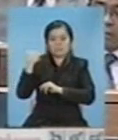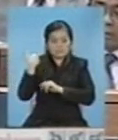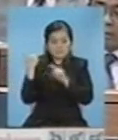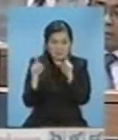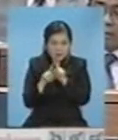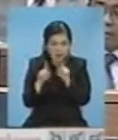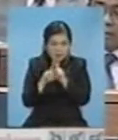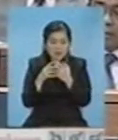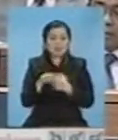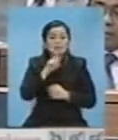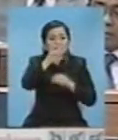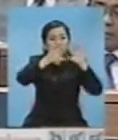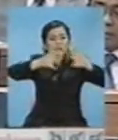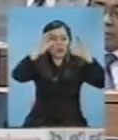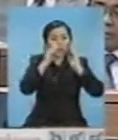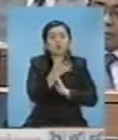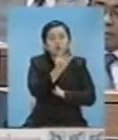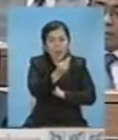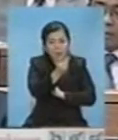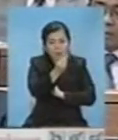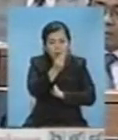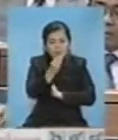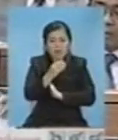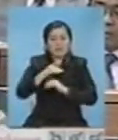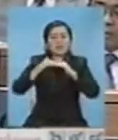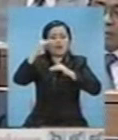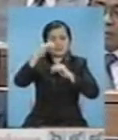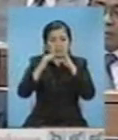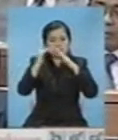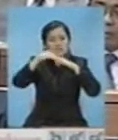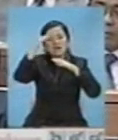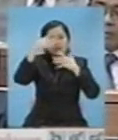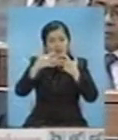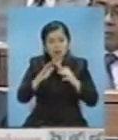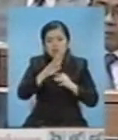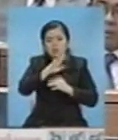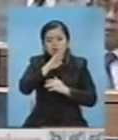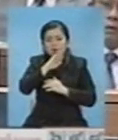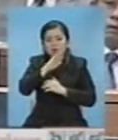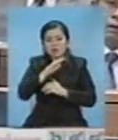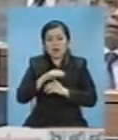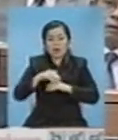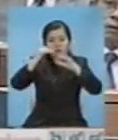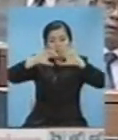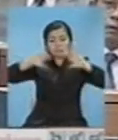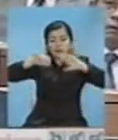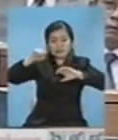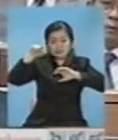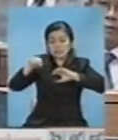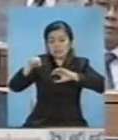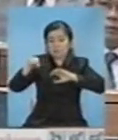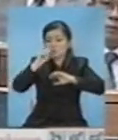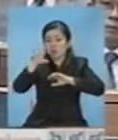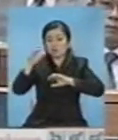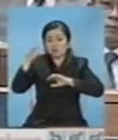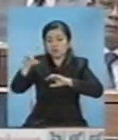รัฐบาลมีกี่เสียงครับเกิน4เสียงเพราะฉะนั้นถ้ารัฐบาลไม่ชี้ให้ใครเป็นคนนั้นไม่มีวันได้เป็น